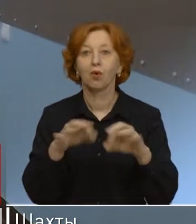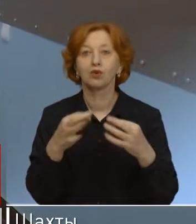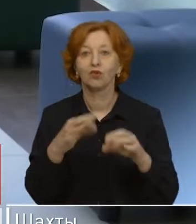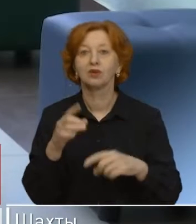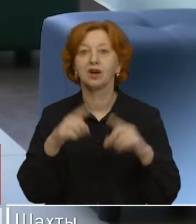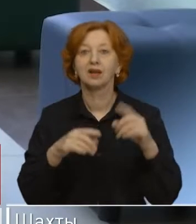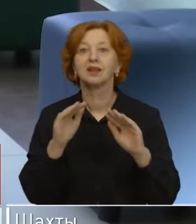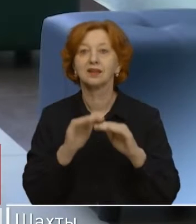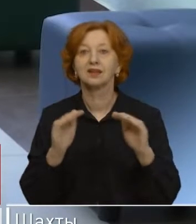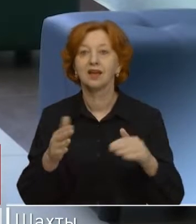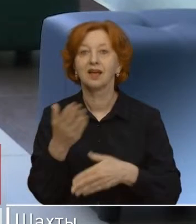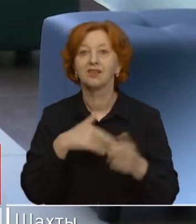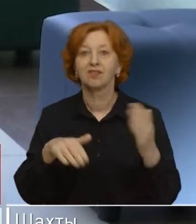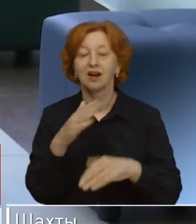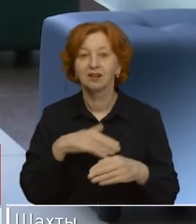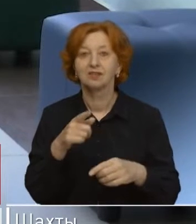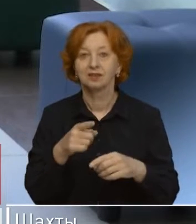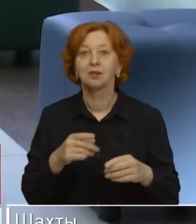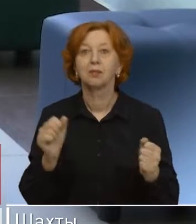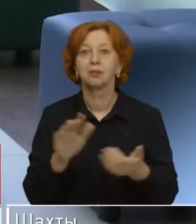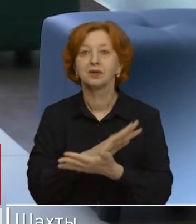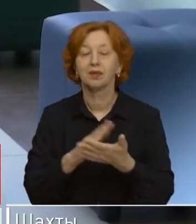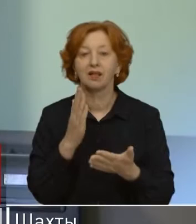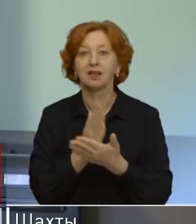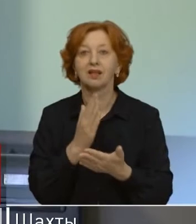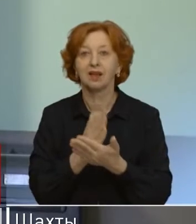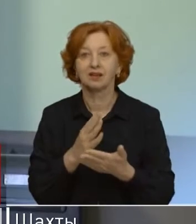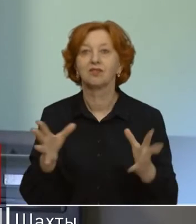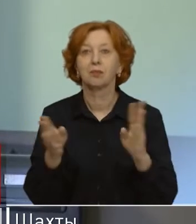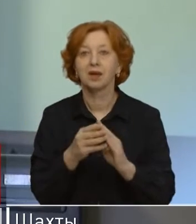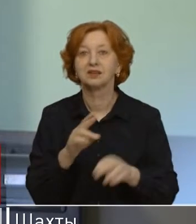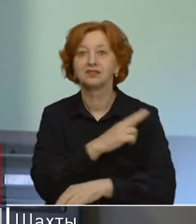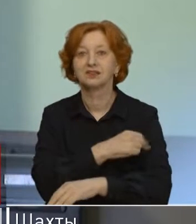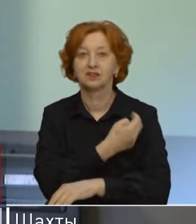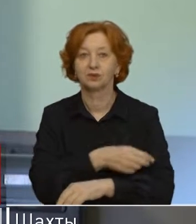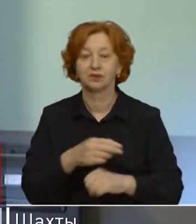родителям детей-инвалидов старше 4 лет бесплатно находиться с ними в стационаре.